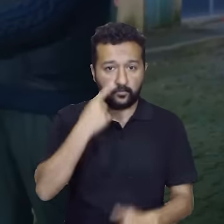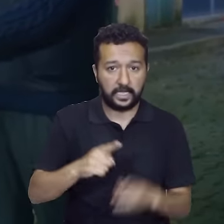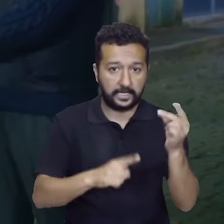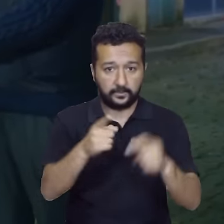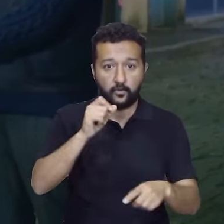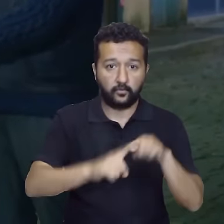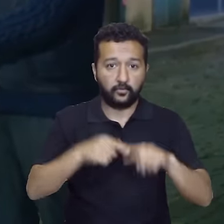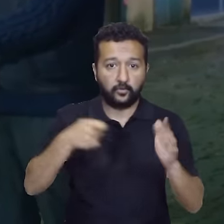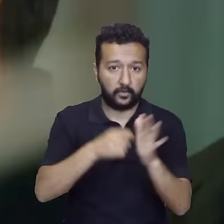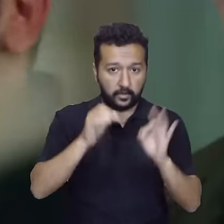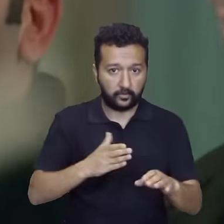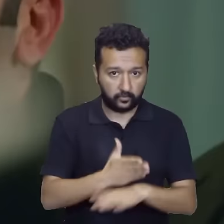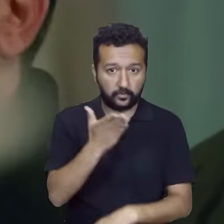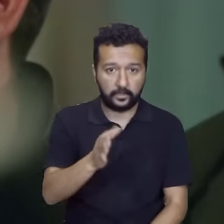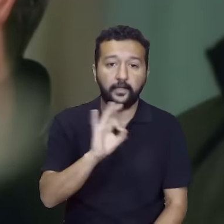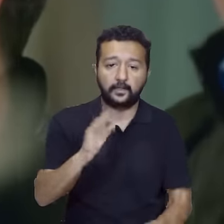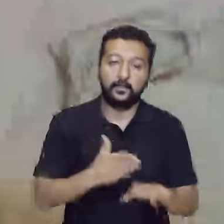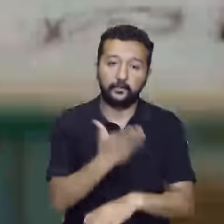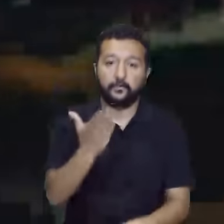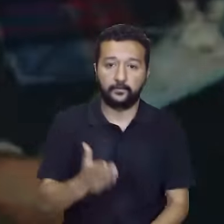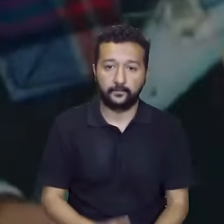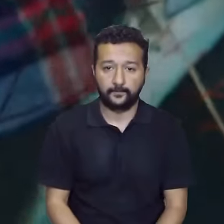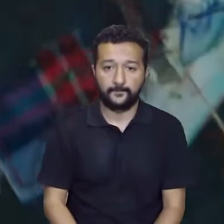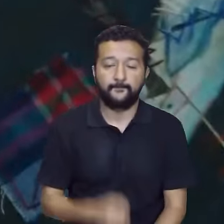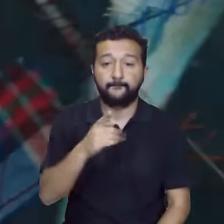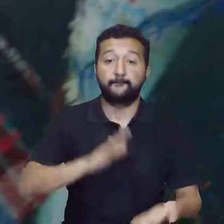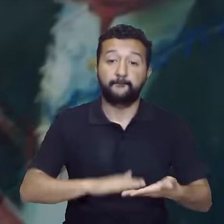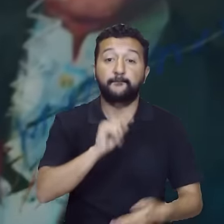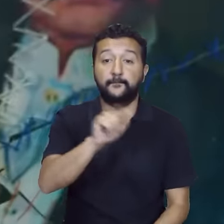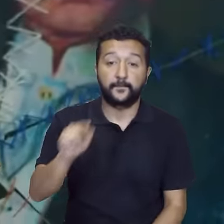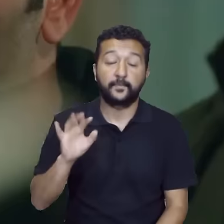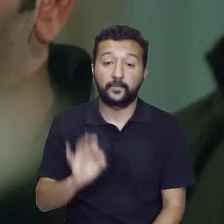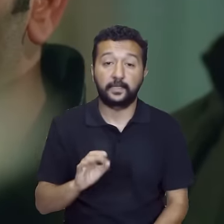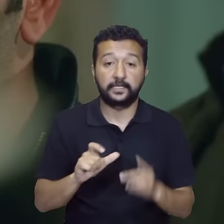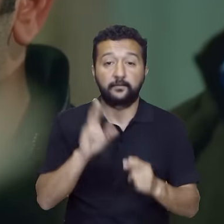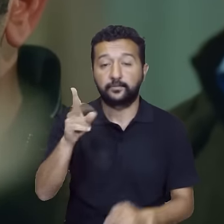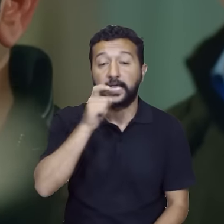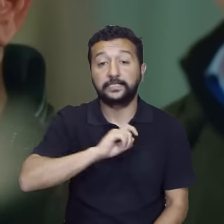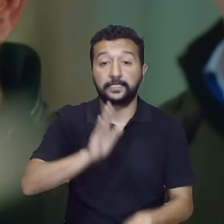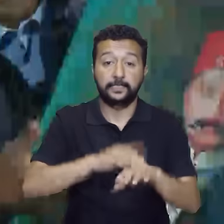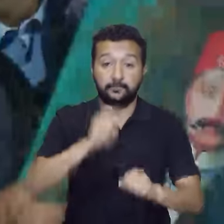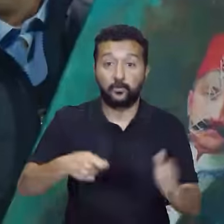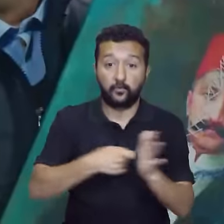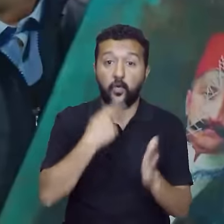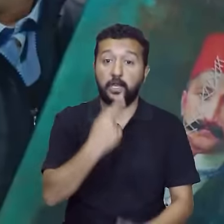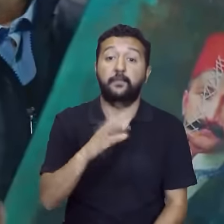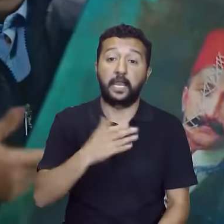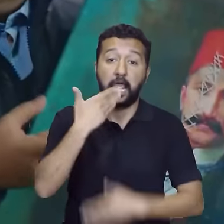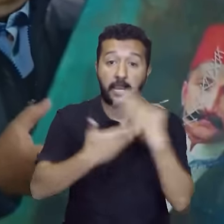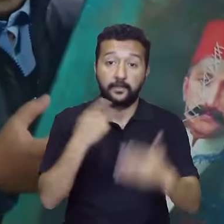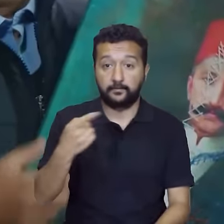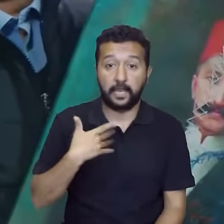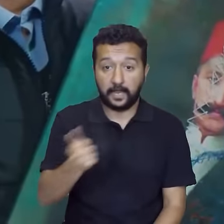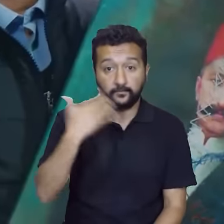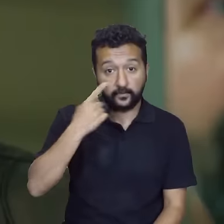İlyas, Osmanlı mührü. Vallahi öyle la. Ha tamam. Ya arkadaşlar, Haybe'ye Şener'in günahını aldınız. Mühürden bahsetmedi bile anlatırken.